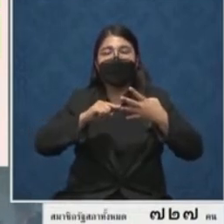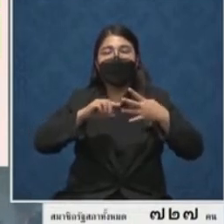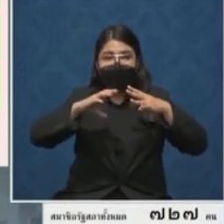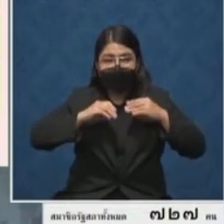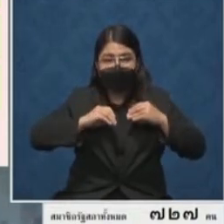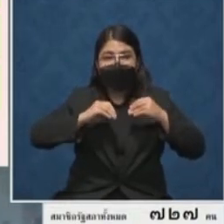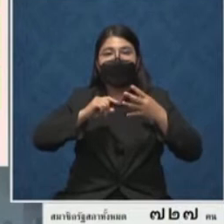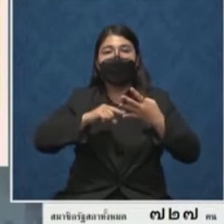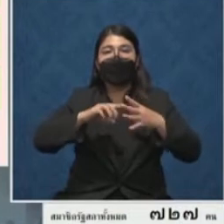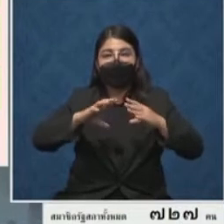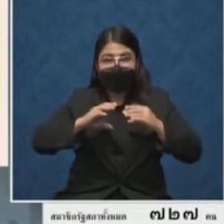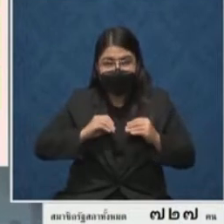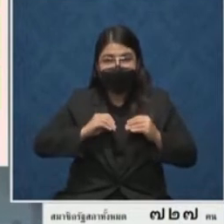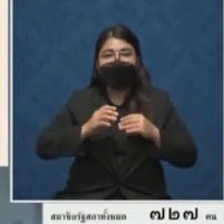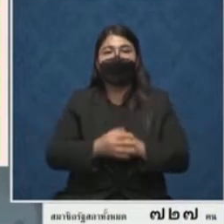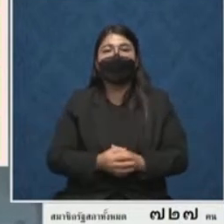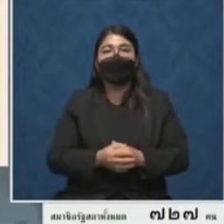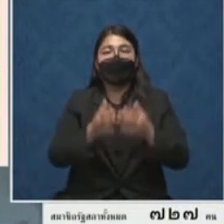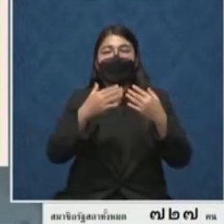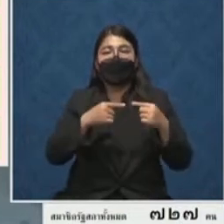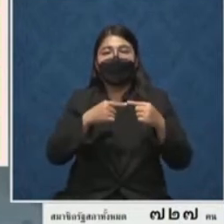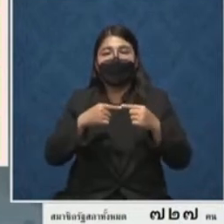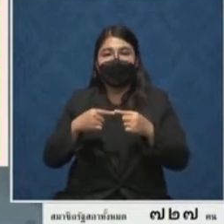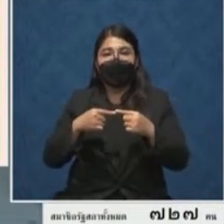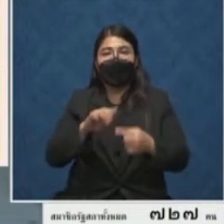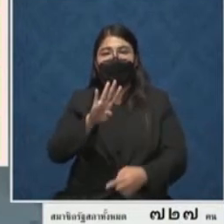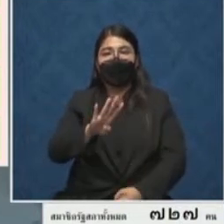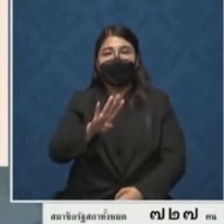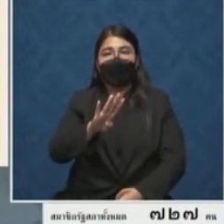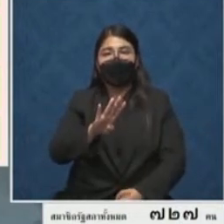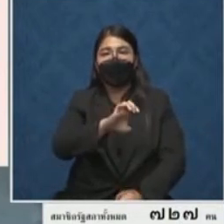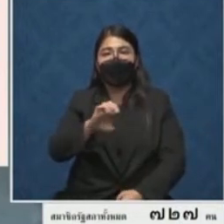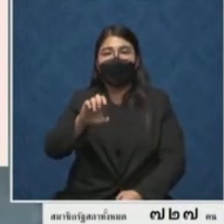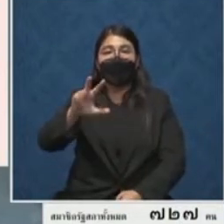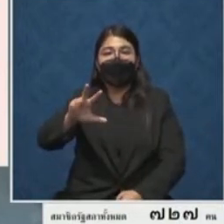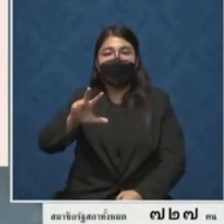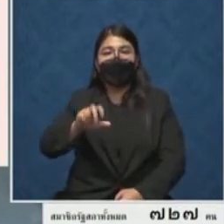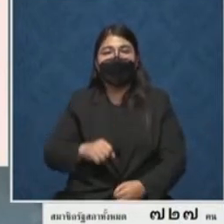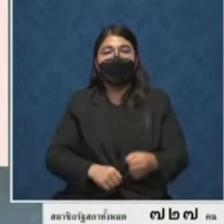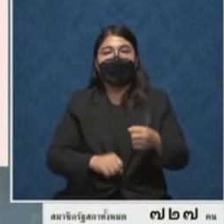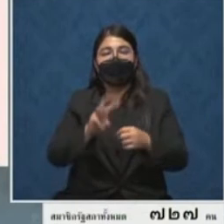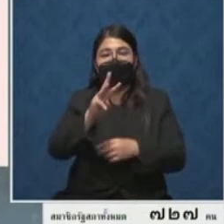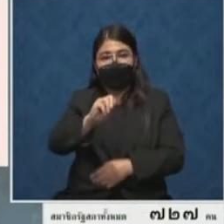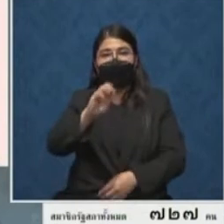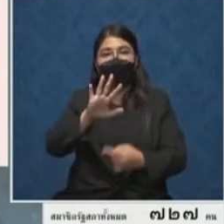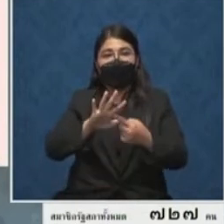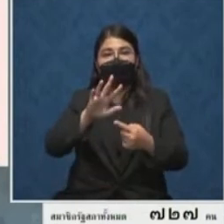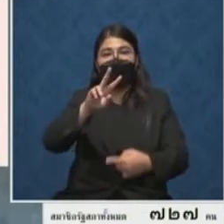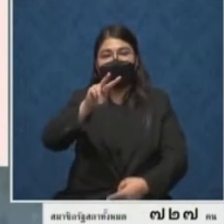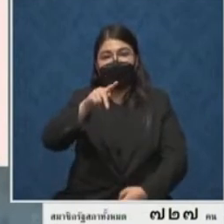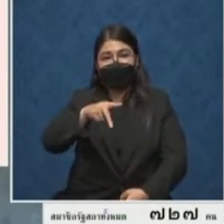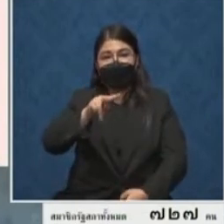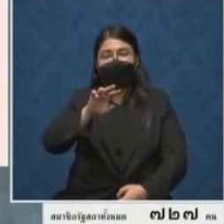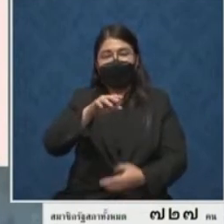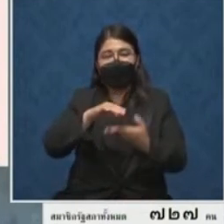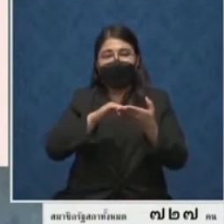ะ 403นายมานพคีรีภูวดล 1รับหลักการ